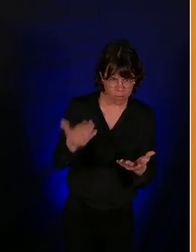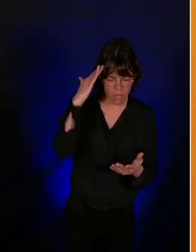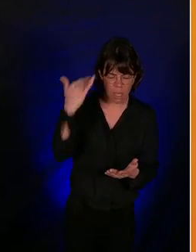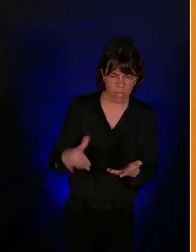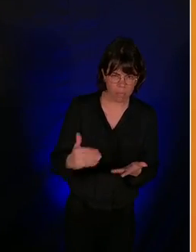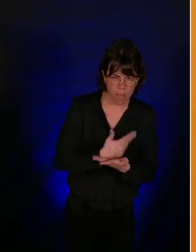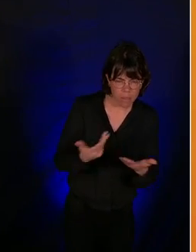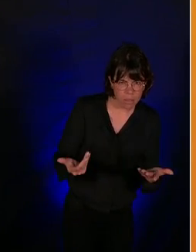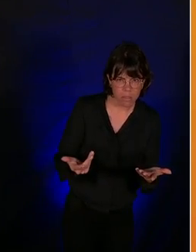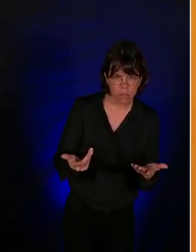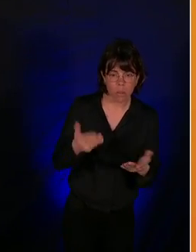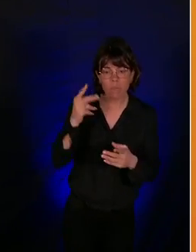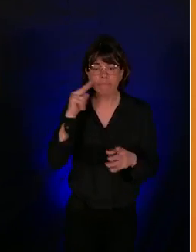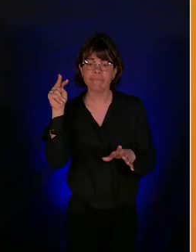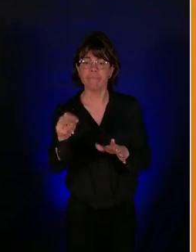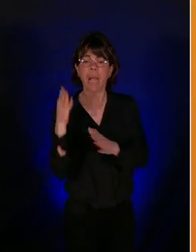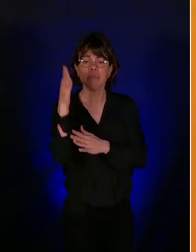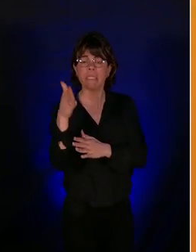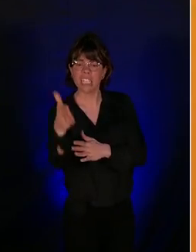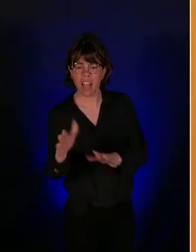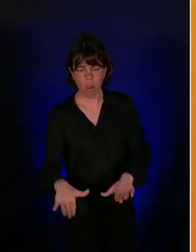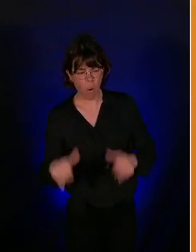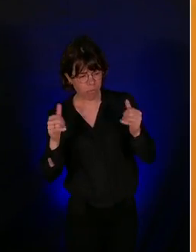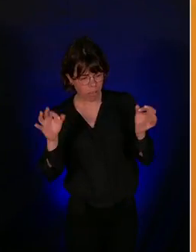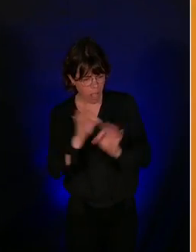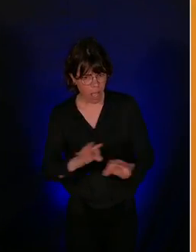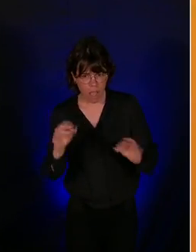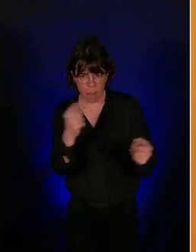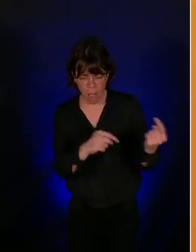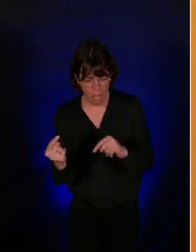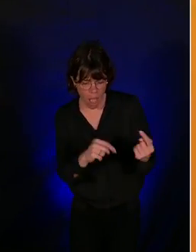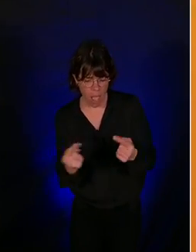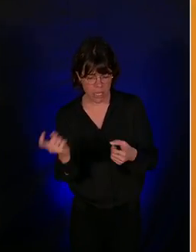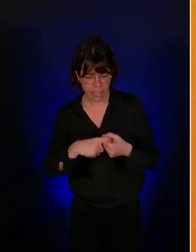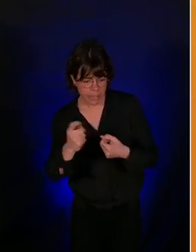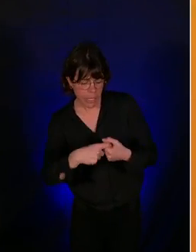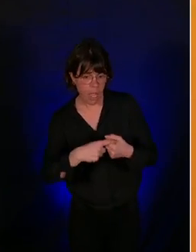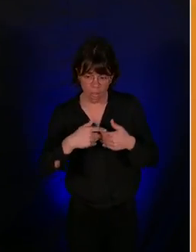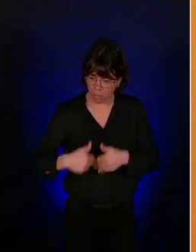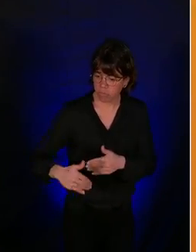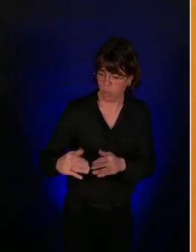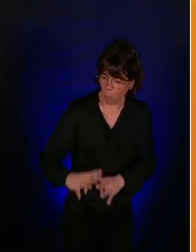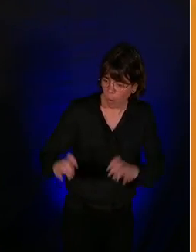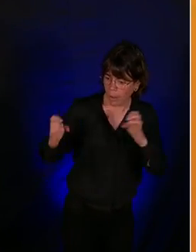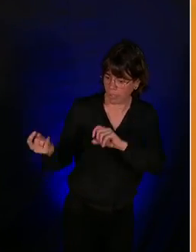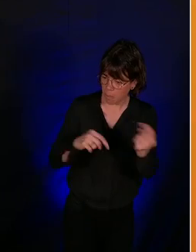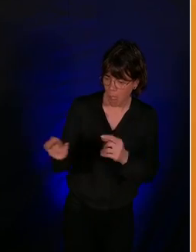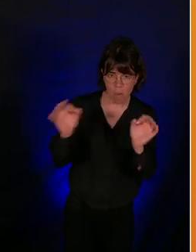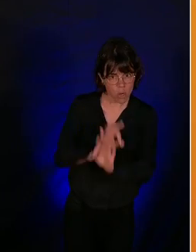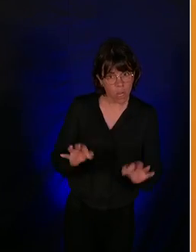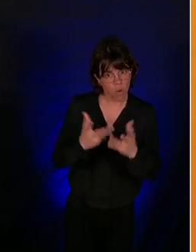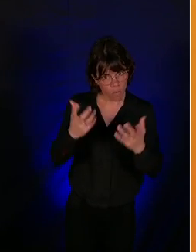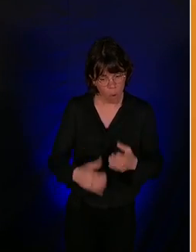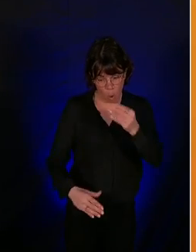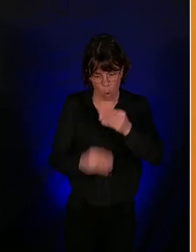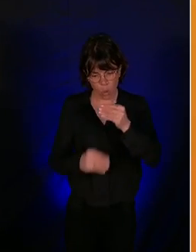perspective alors qu'au vu de l'absence de débat dans les syndicats et des débats tout au long du Congrès je demande que cet amendement soit